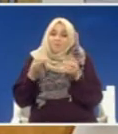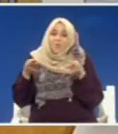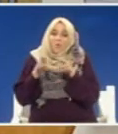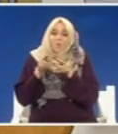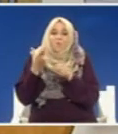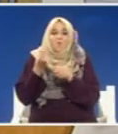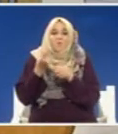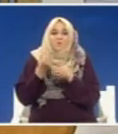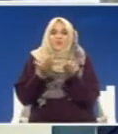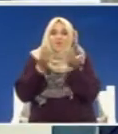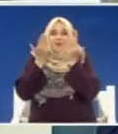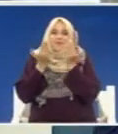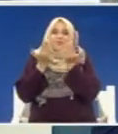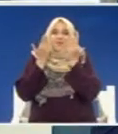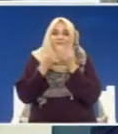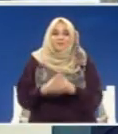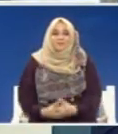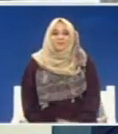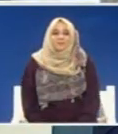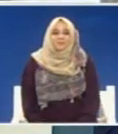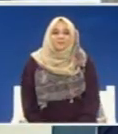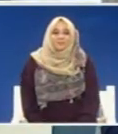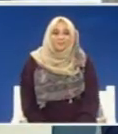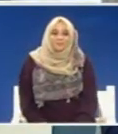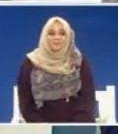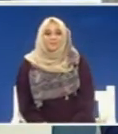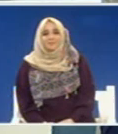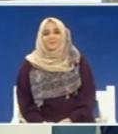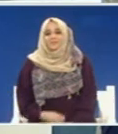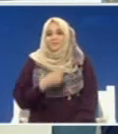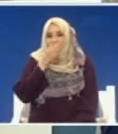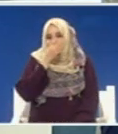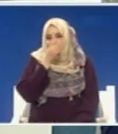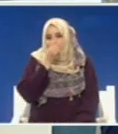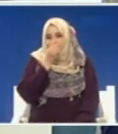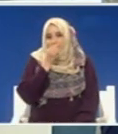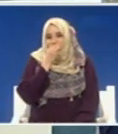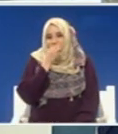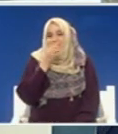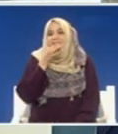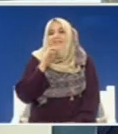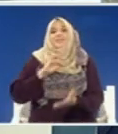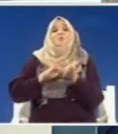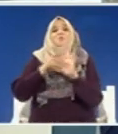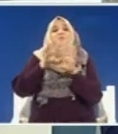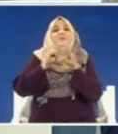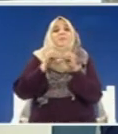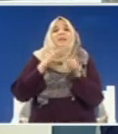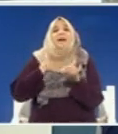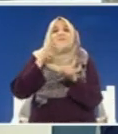والتقارب إن شاء الله مرة إن شاء الله يا ربي. الحقيقة يحبوك شيخنا بنتا وأما، والعائلة قاعد سيدة أم هاجر